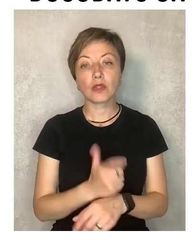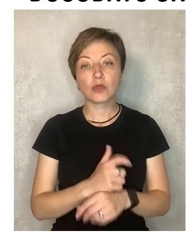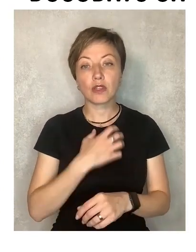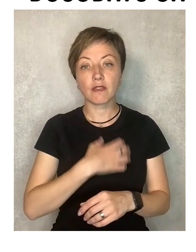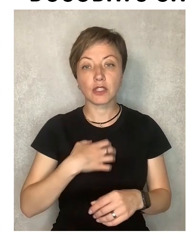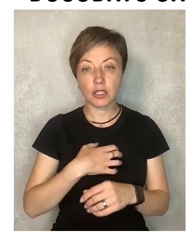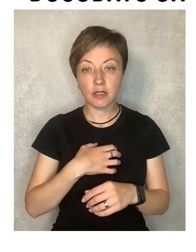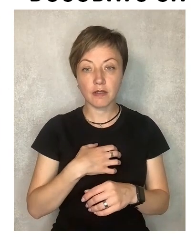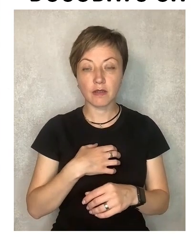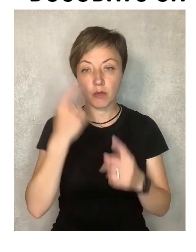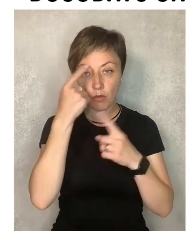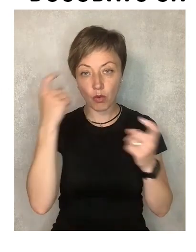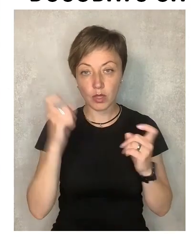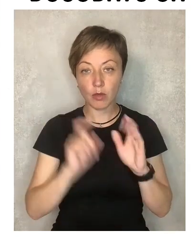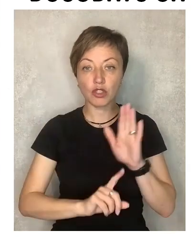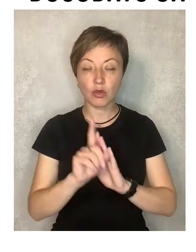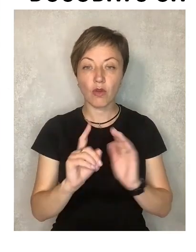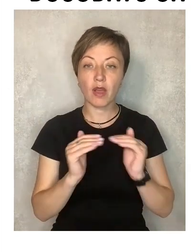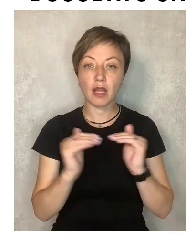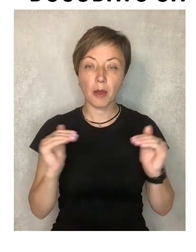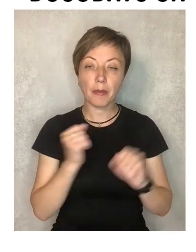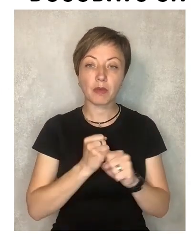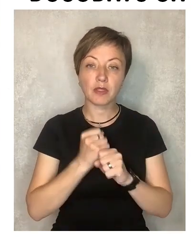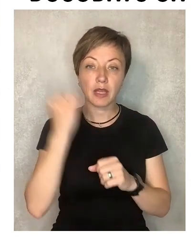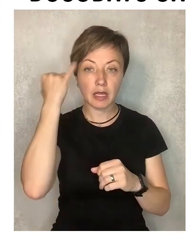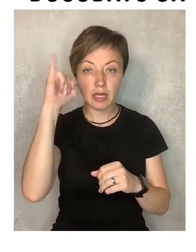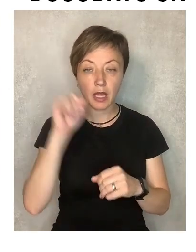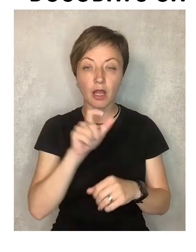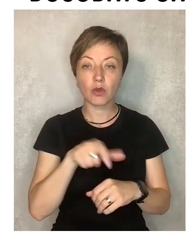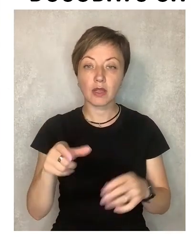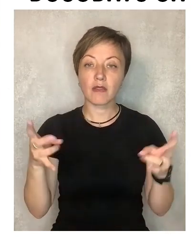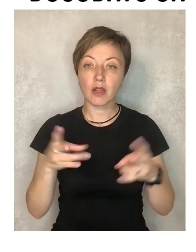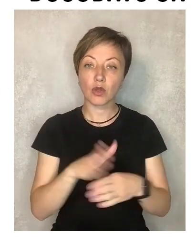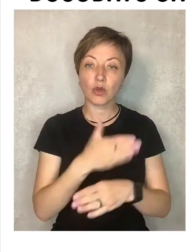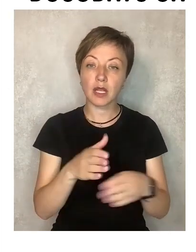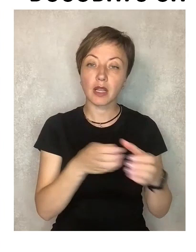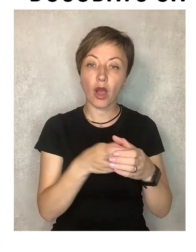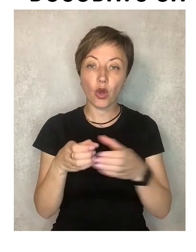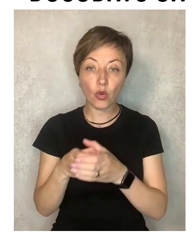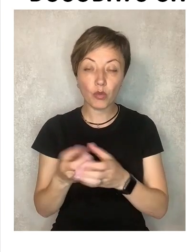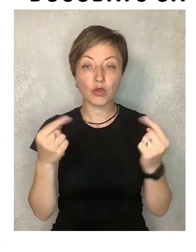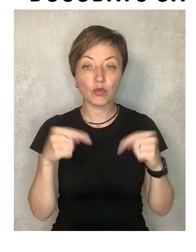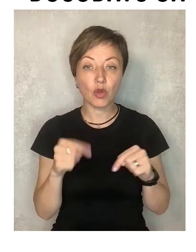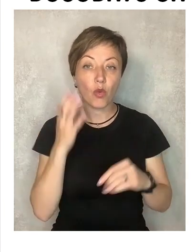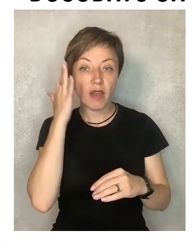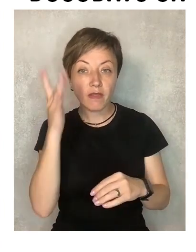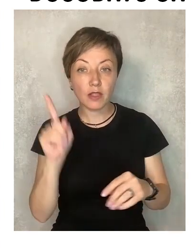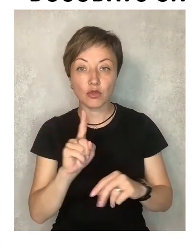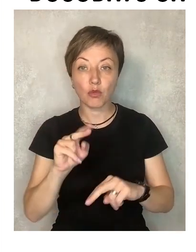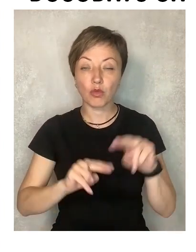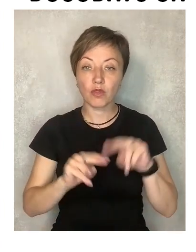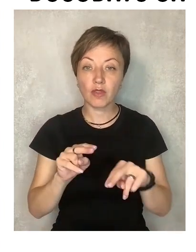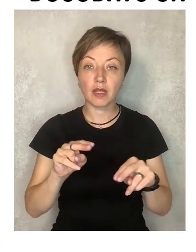те, що дійсно на початкових етапах напрацювання ідей людей варто розділяти на групи, тому що навіть уявити, що побудувати конструктивний